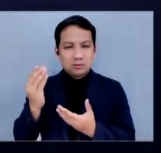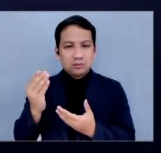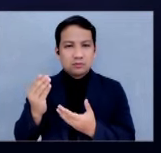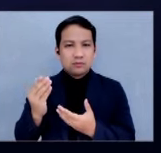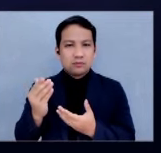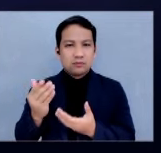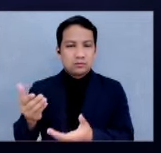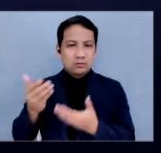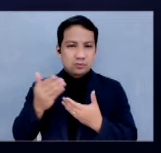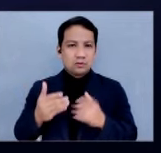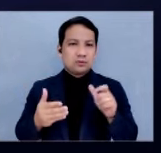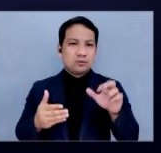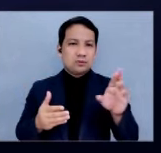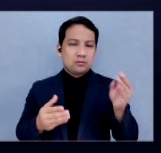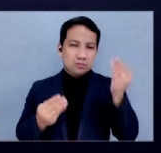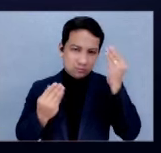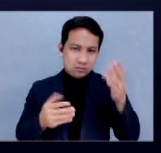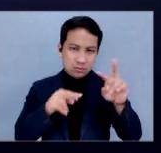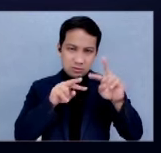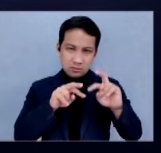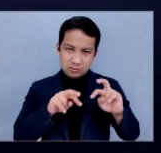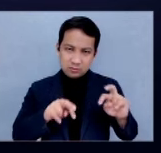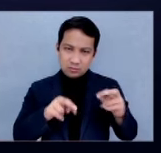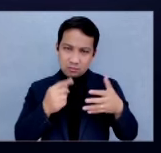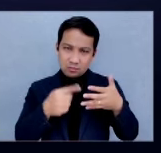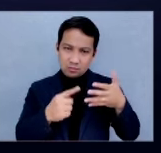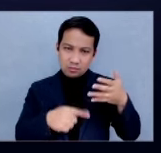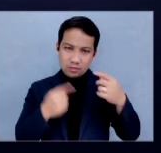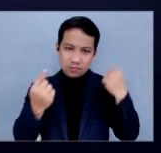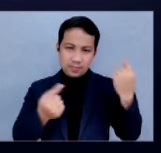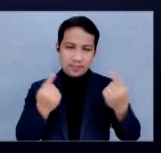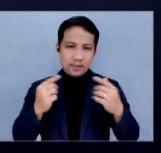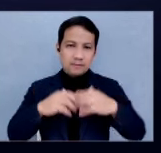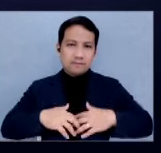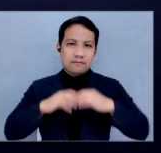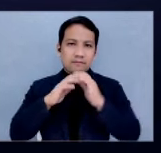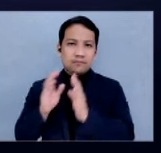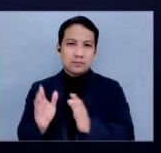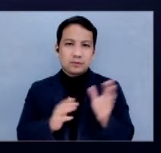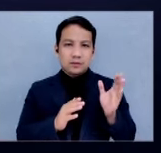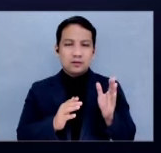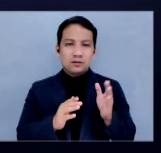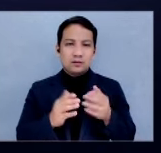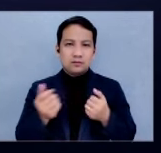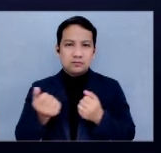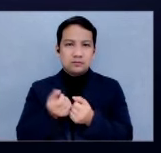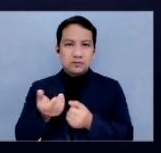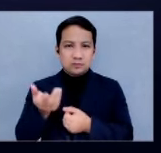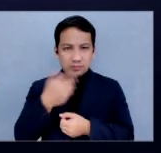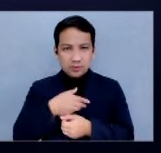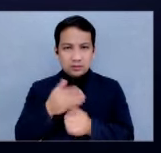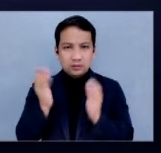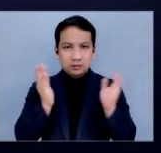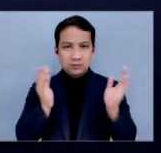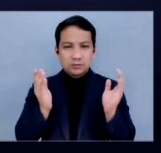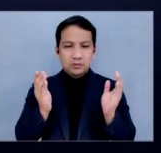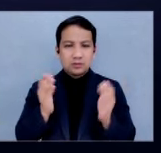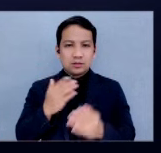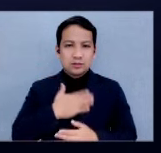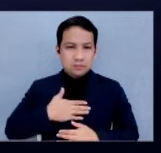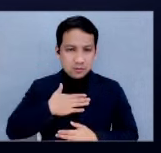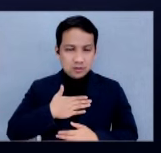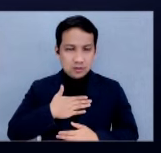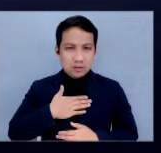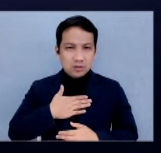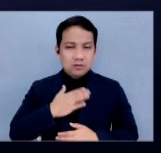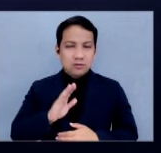LARC. Masusi raw nilang sinusuri ang mga issue para makabuo ng plano para mapaganda ang serbisyo. Humihingi rin sila ng paumanhin sa